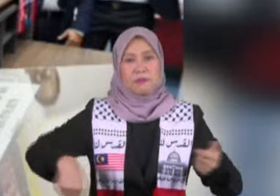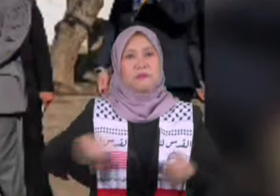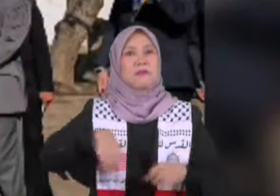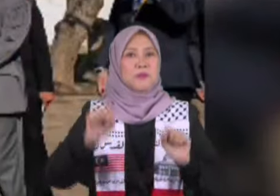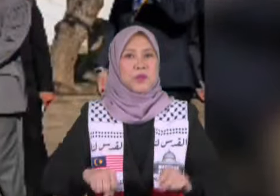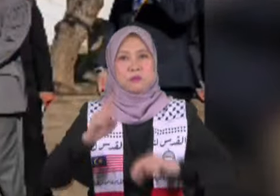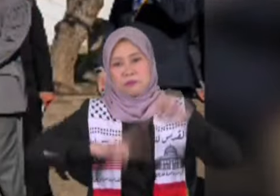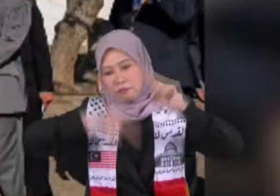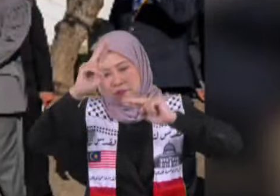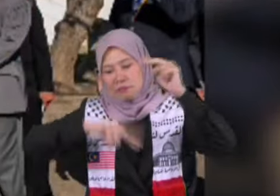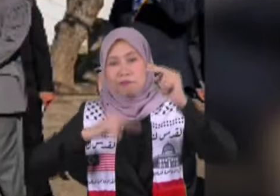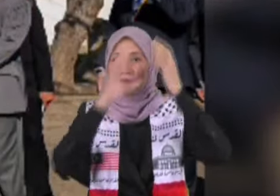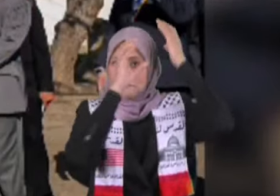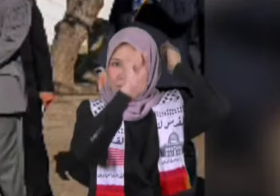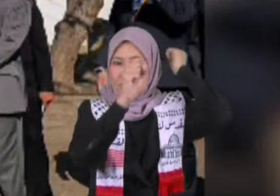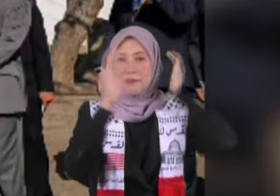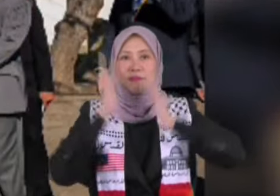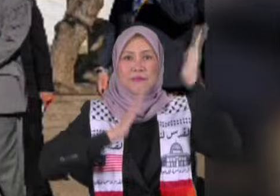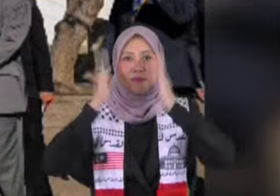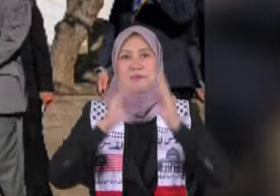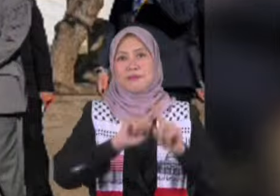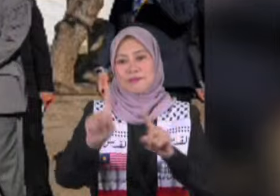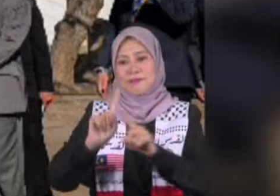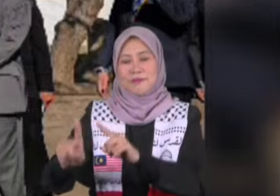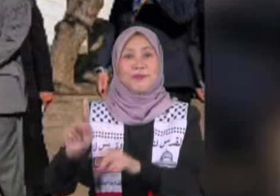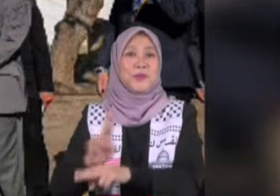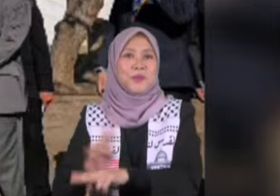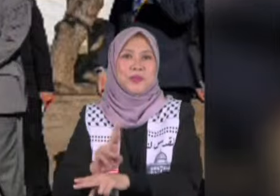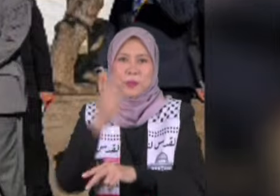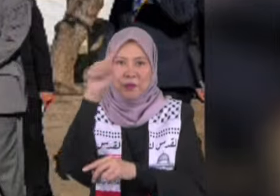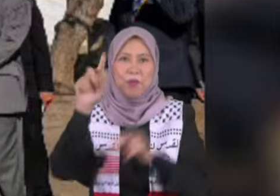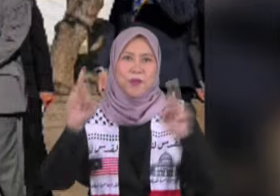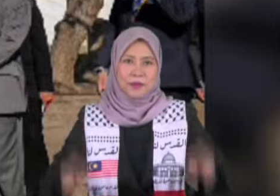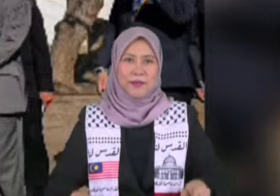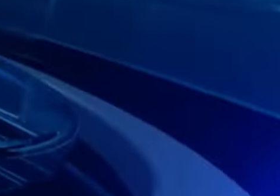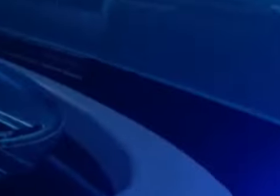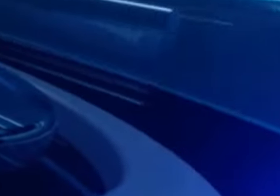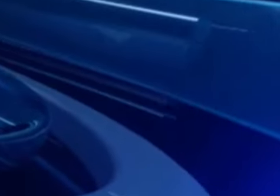untuk pembinaan kedutaan Malaysia dan pelbagai kegunaan rakyat.